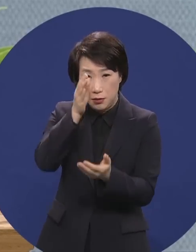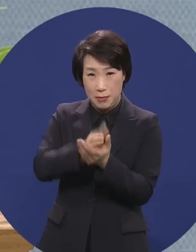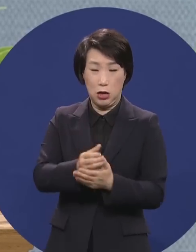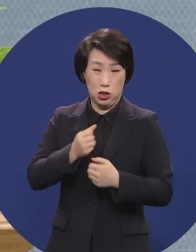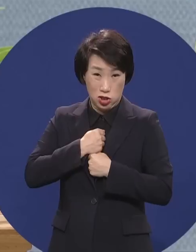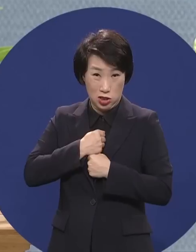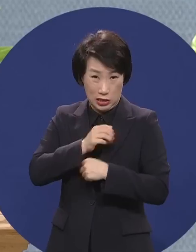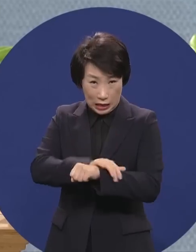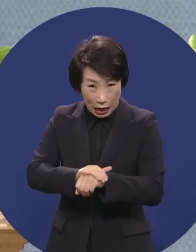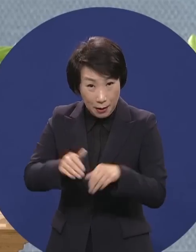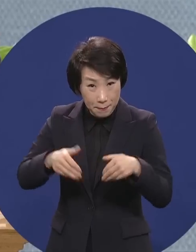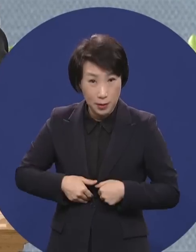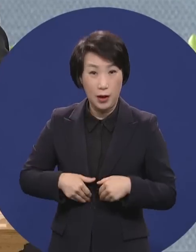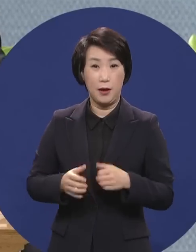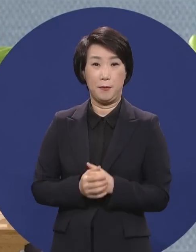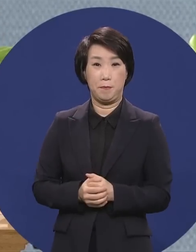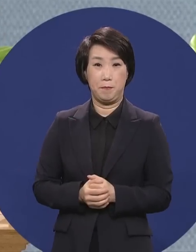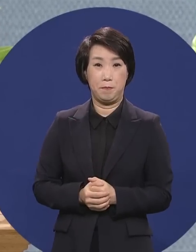잘 지켜라 이 말입니다.